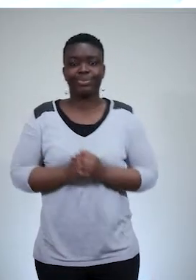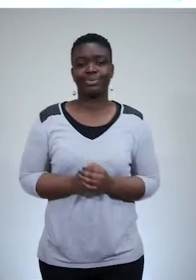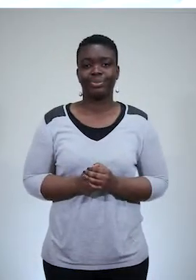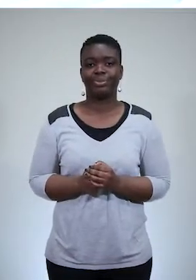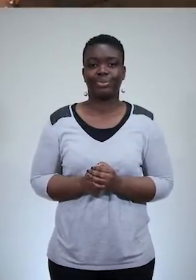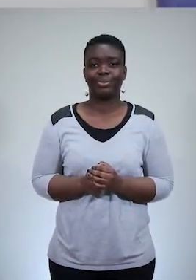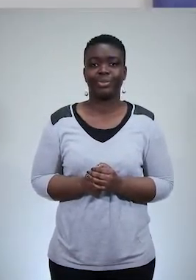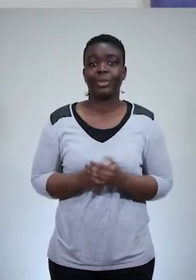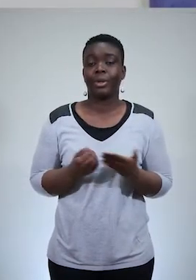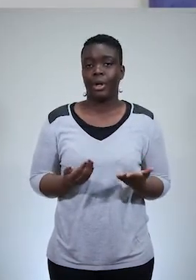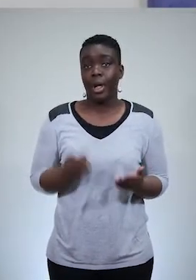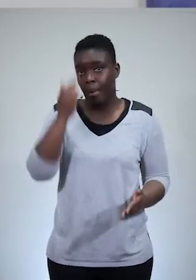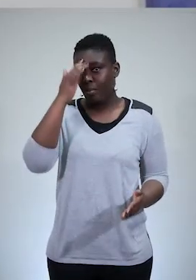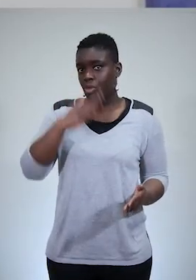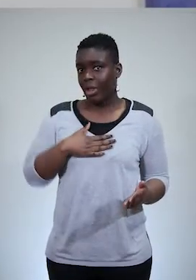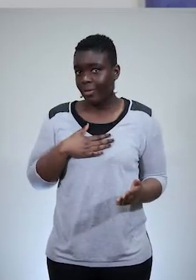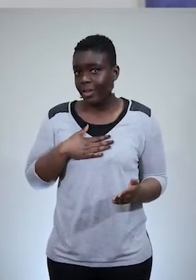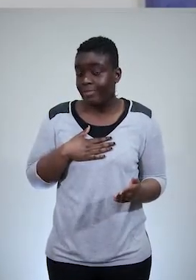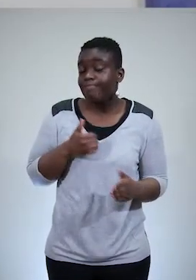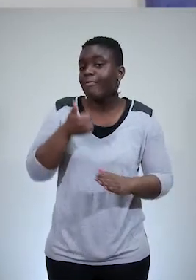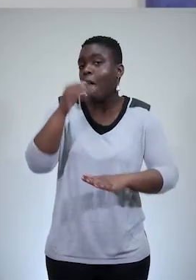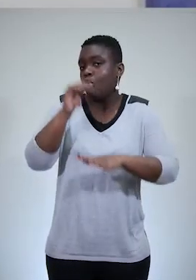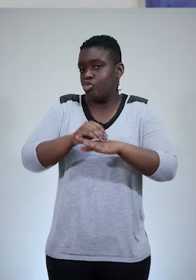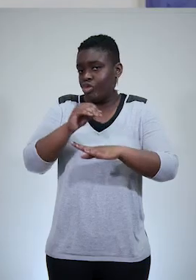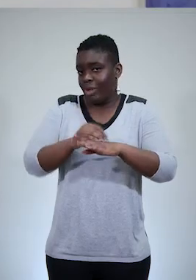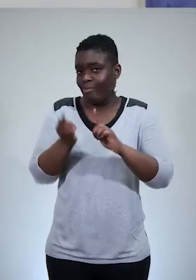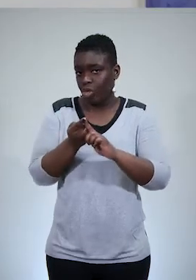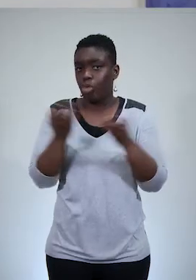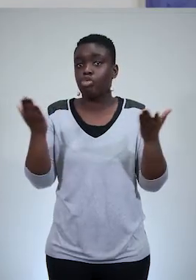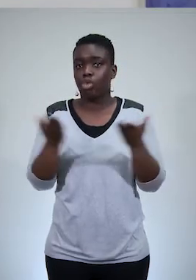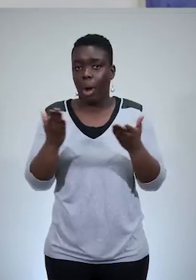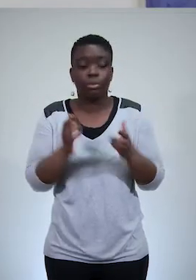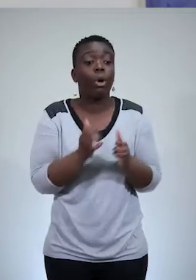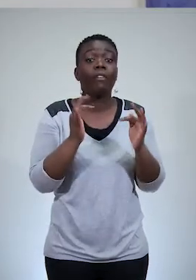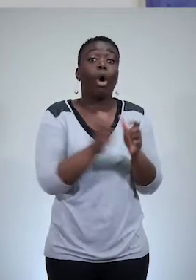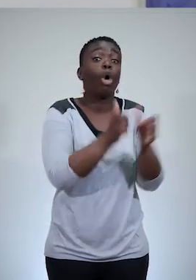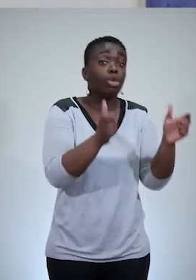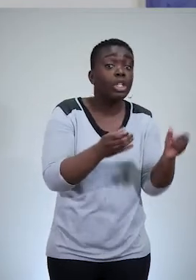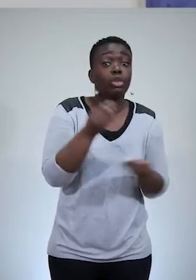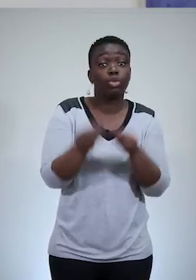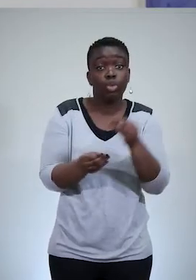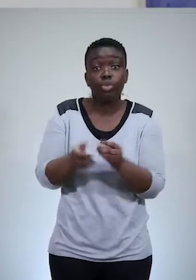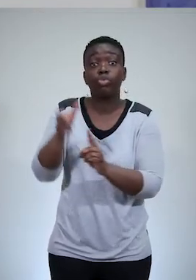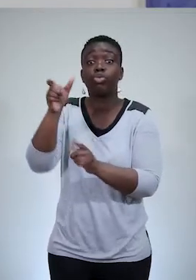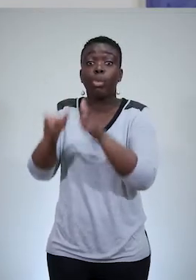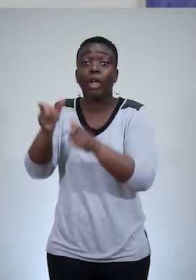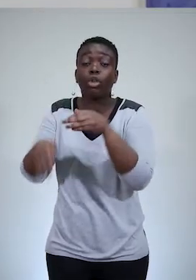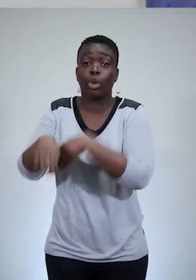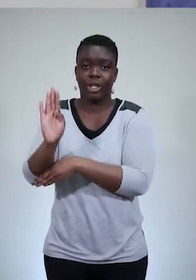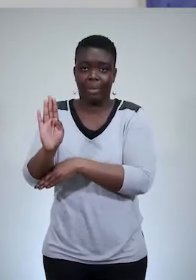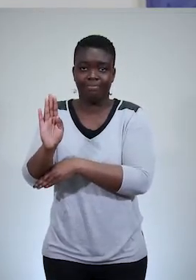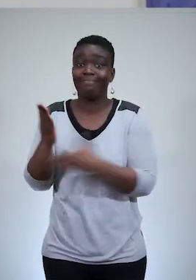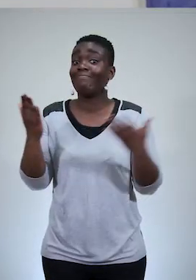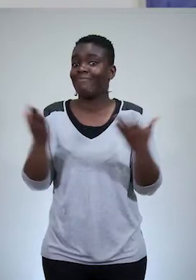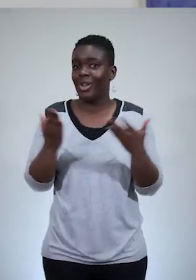c'est super important de se battre pour plus de reconnaissance et vraiment, je pense que c'est super important de mettre la mention RQTH sur le